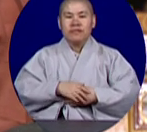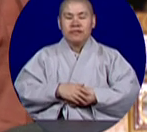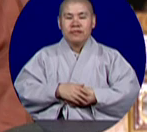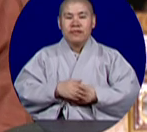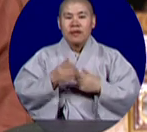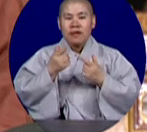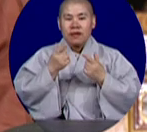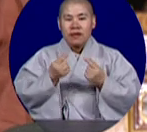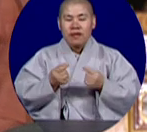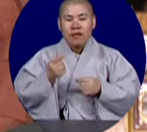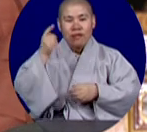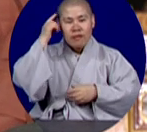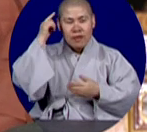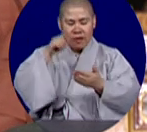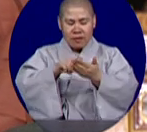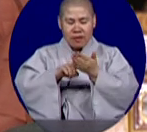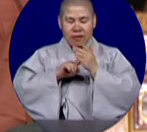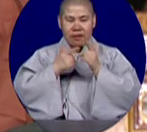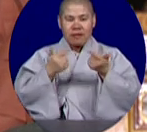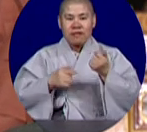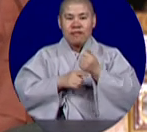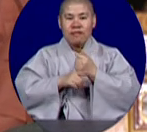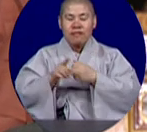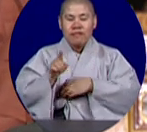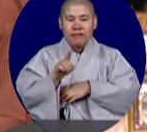이것이 그럼 왜 안 나타나느냐?